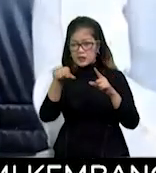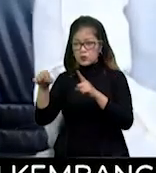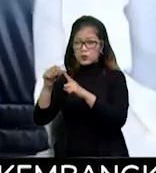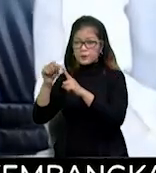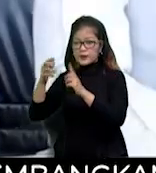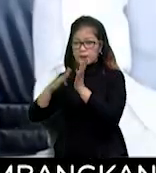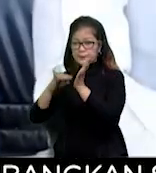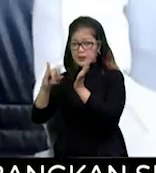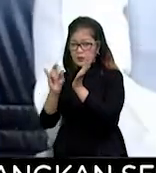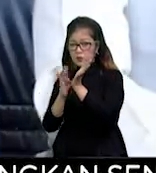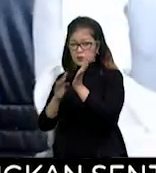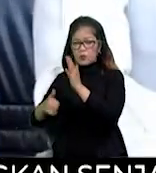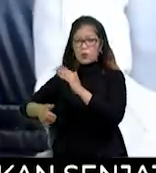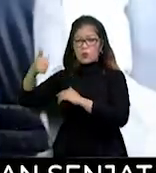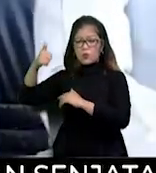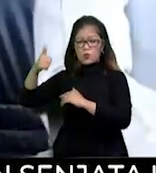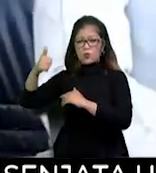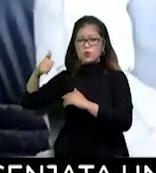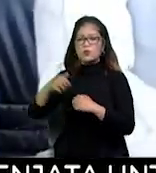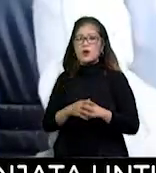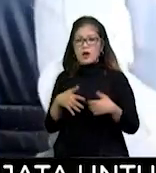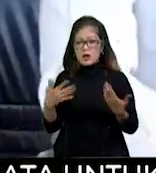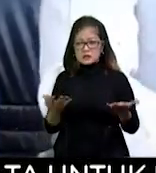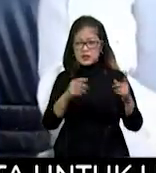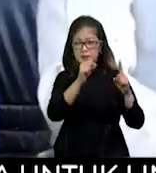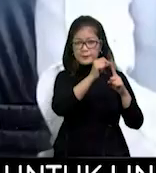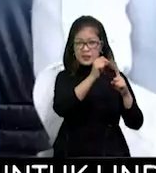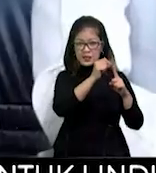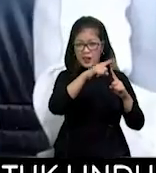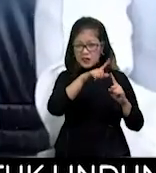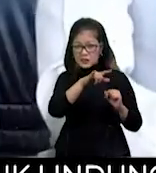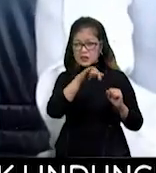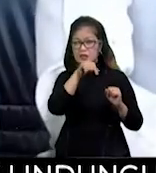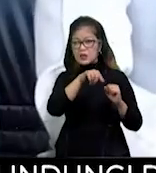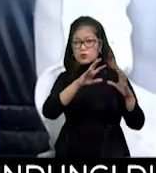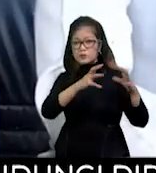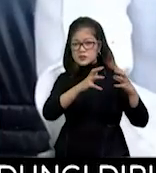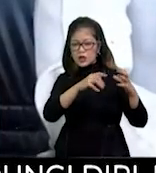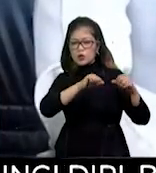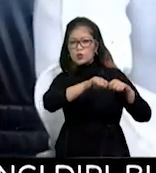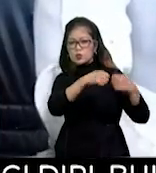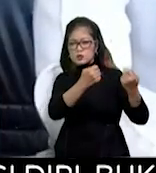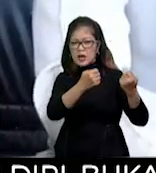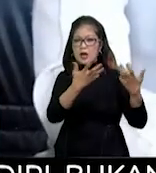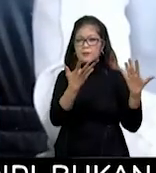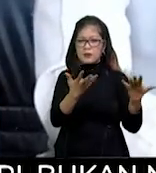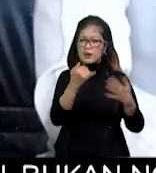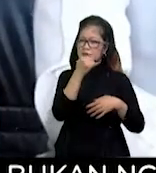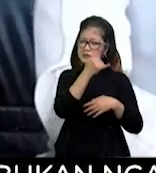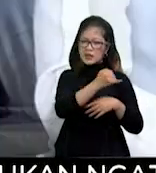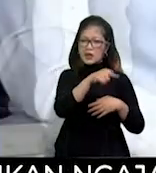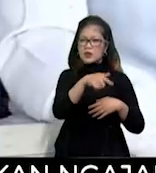bahwa Pertalite ini menyebabkan mesin cepat panas sehingga cepat rusak, juga menyebabkan